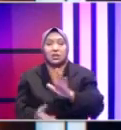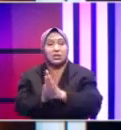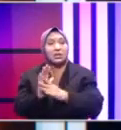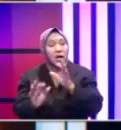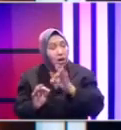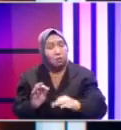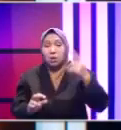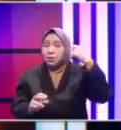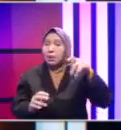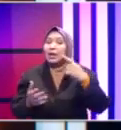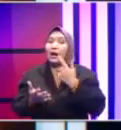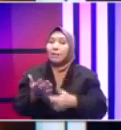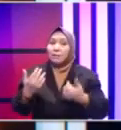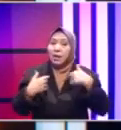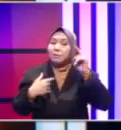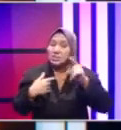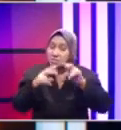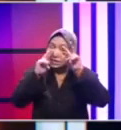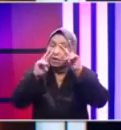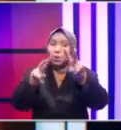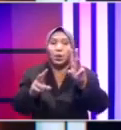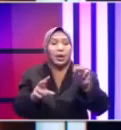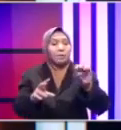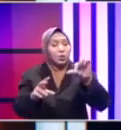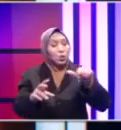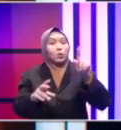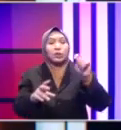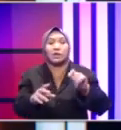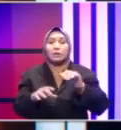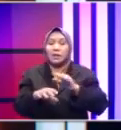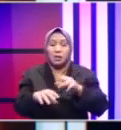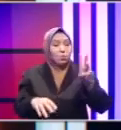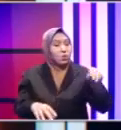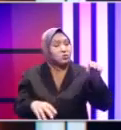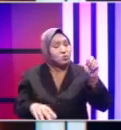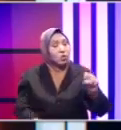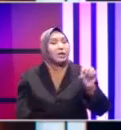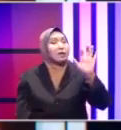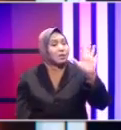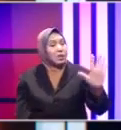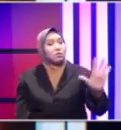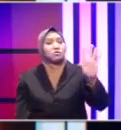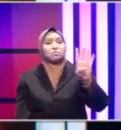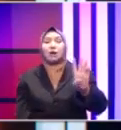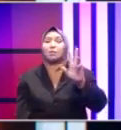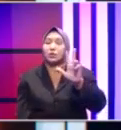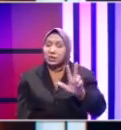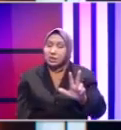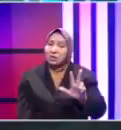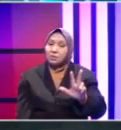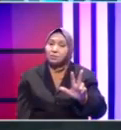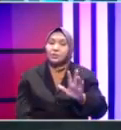Jadi kalau contoh anak tahu apa dia tonton kena tonton milik rantai Nanti pada halaman yang ke 547-301